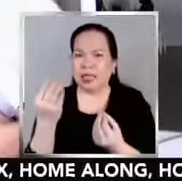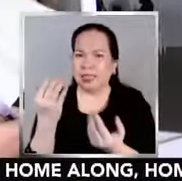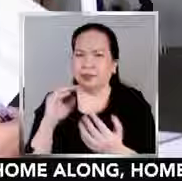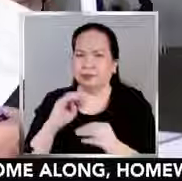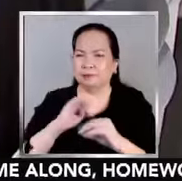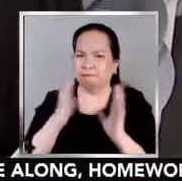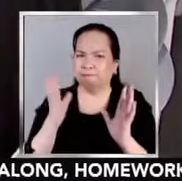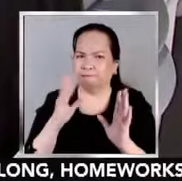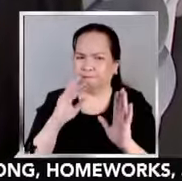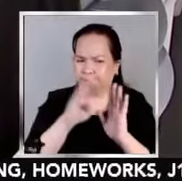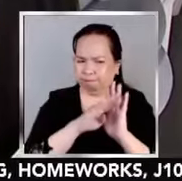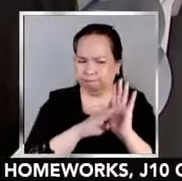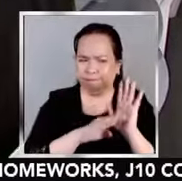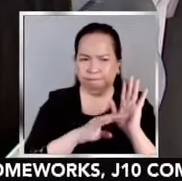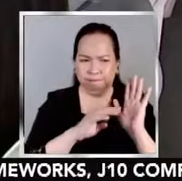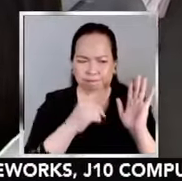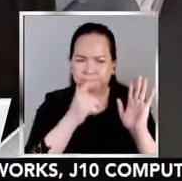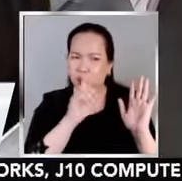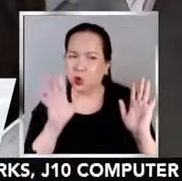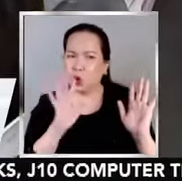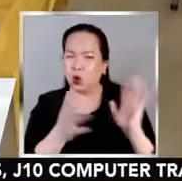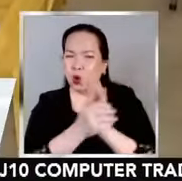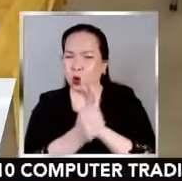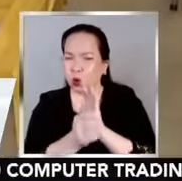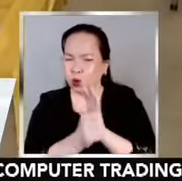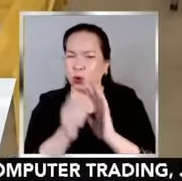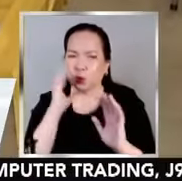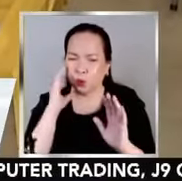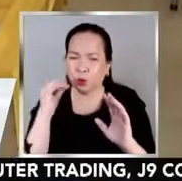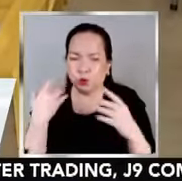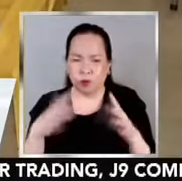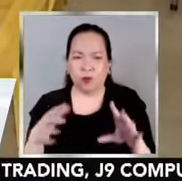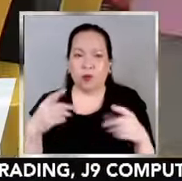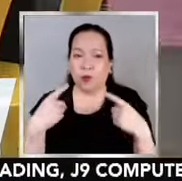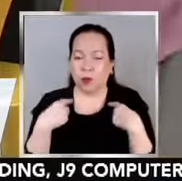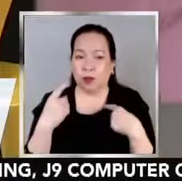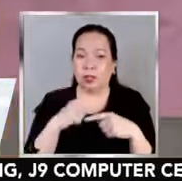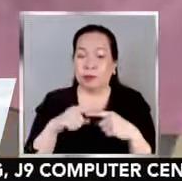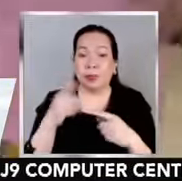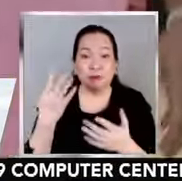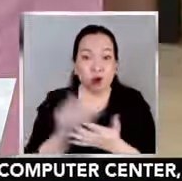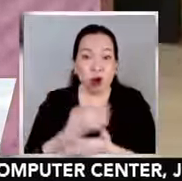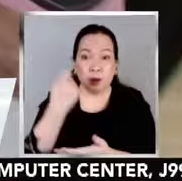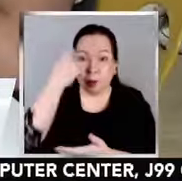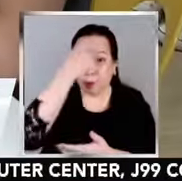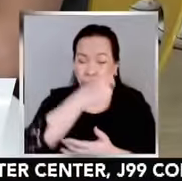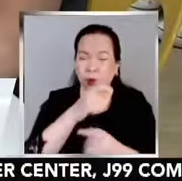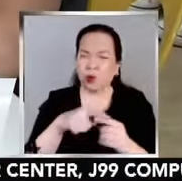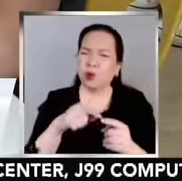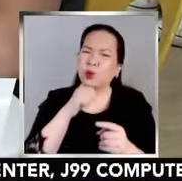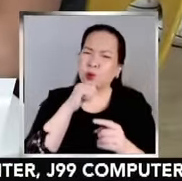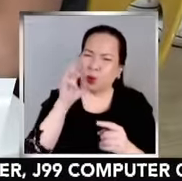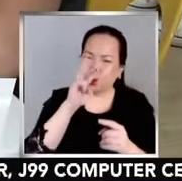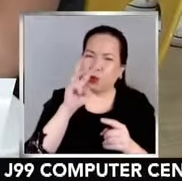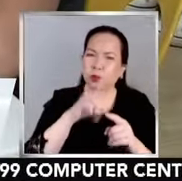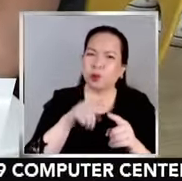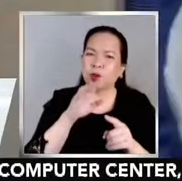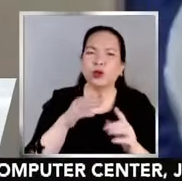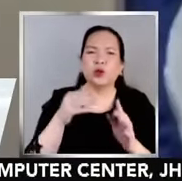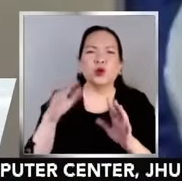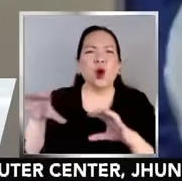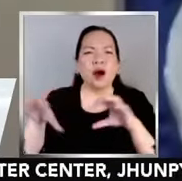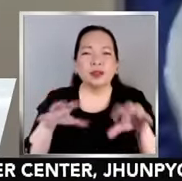ng employer ang inyong mga job experience. Kung fresh graduate, ibida ang inyong nagawa bilang estudyante. Aside